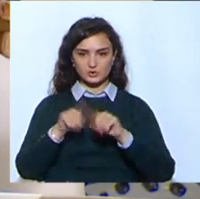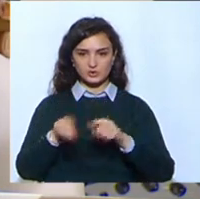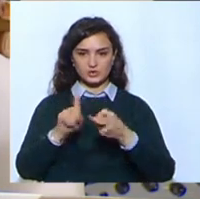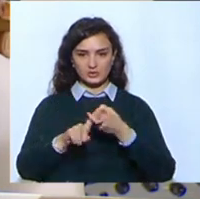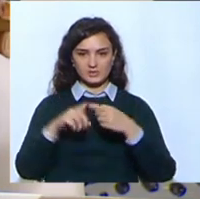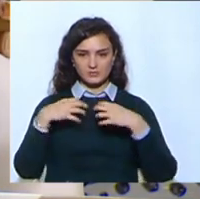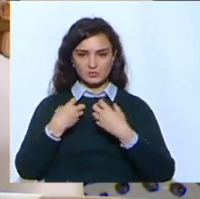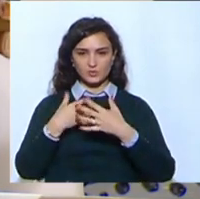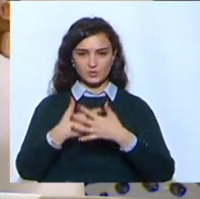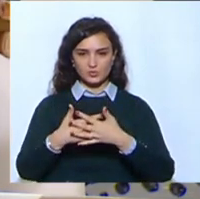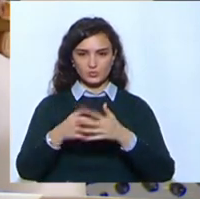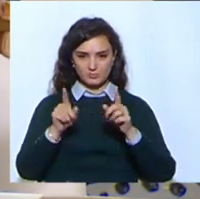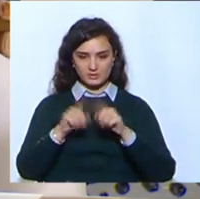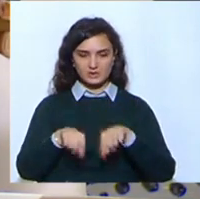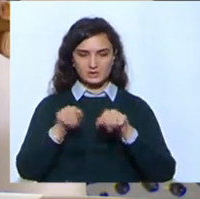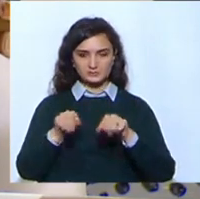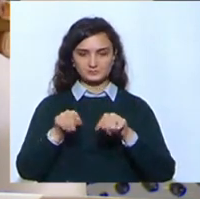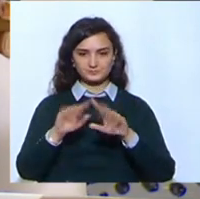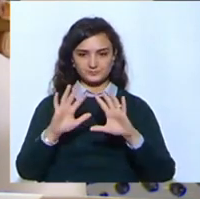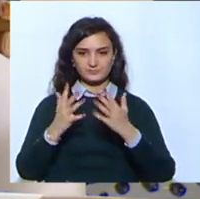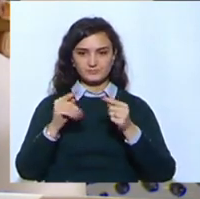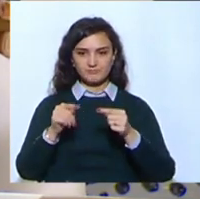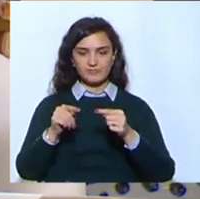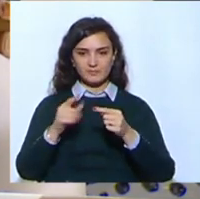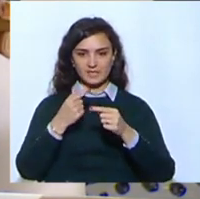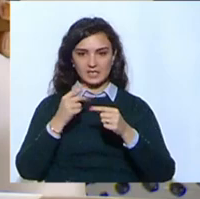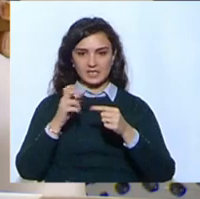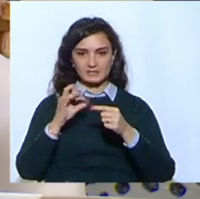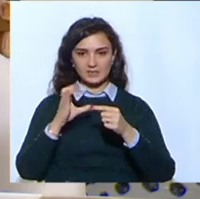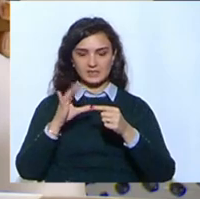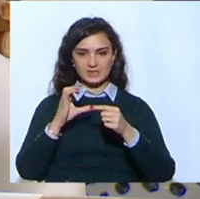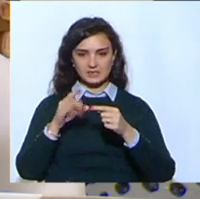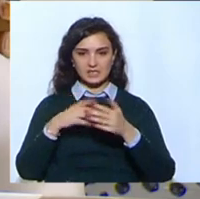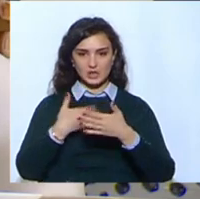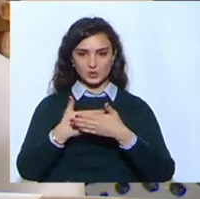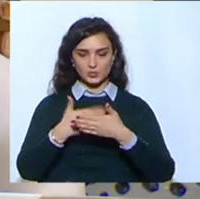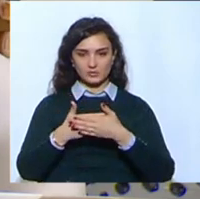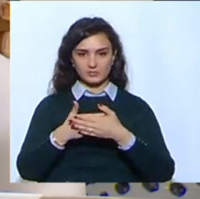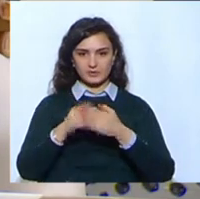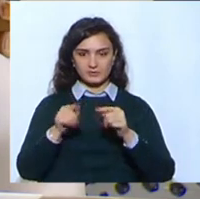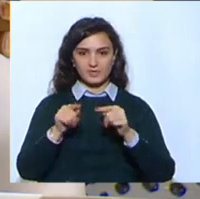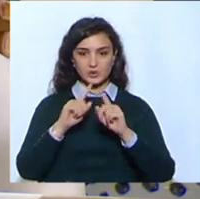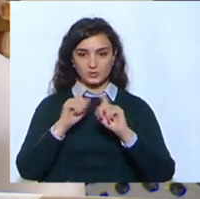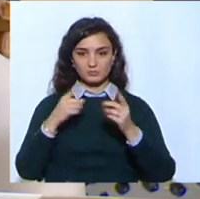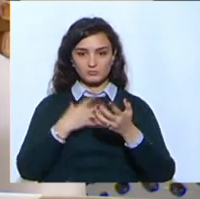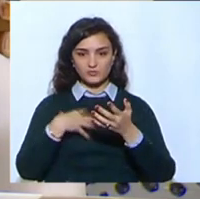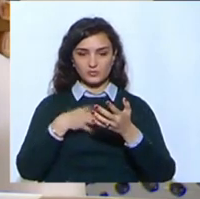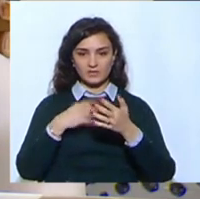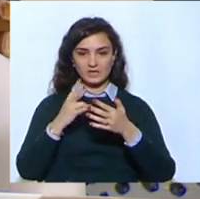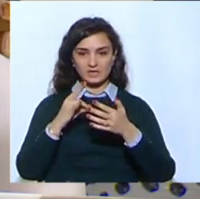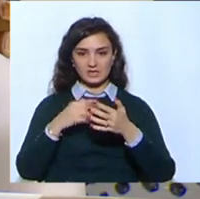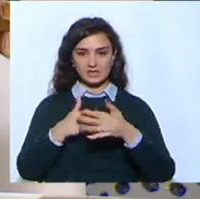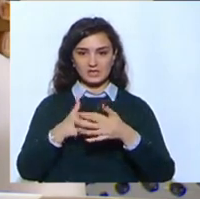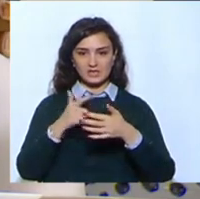ეხება სამწუხარო თორსულობასაც, ხდება ამ ჰერპესის გააქტიურება. განსაკუთრებით მნიშვნელოვანია ნაყოფის